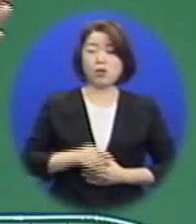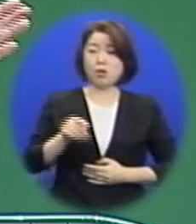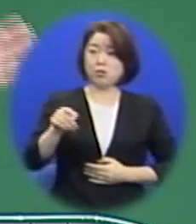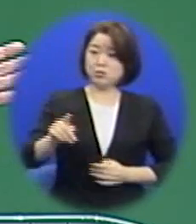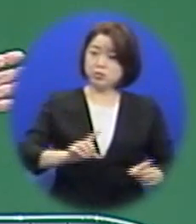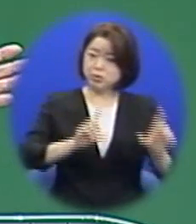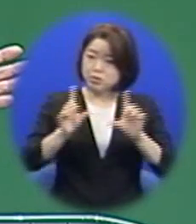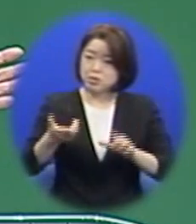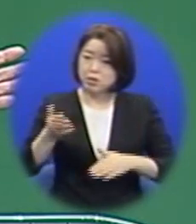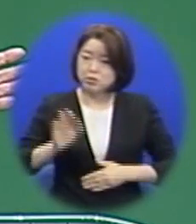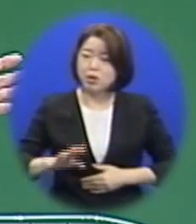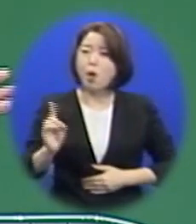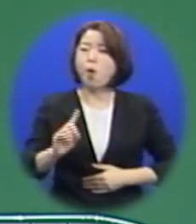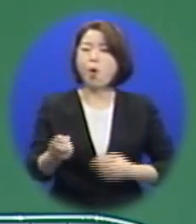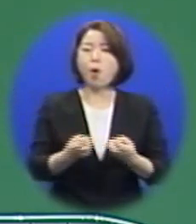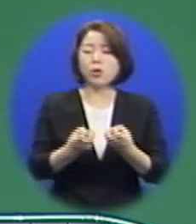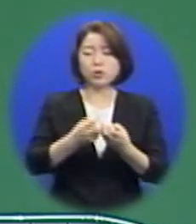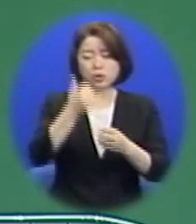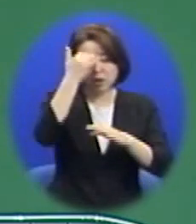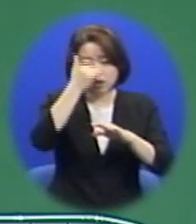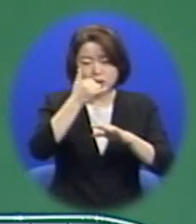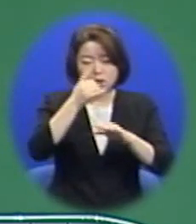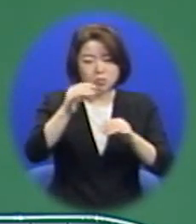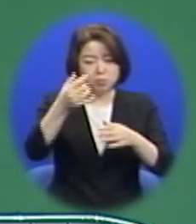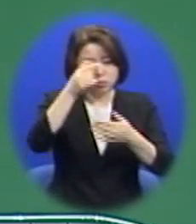그러면서 어떻게 예배드릴 수 있겠어요?